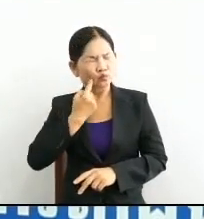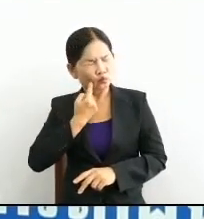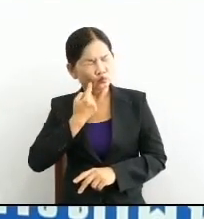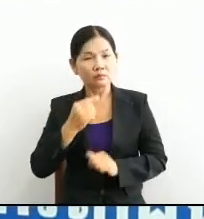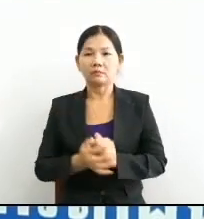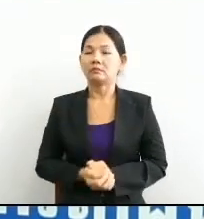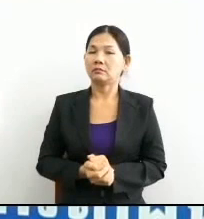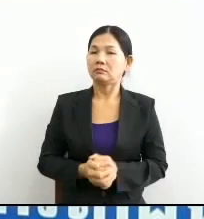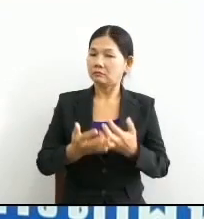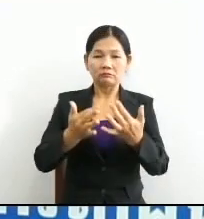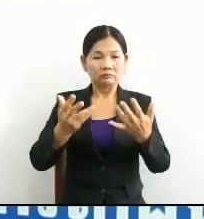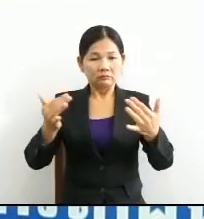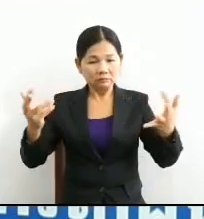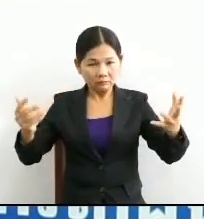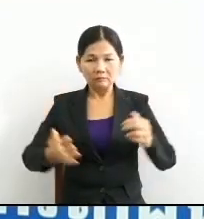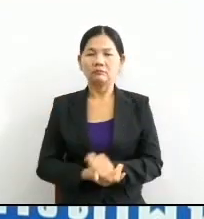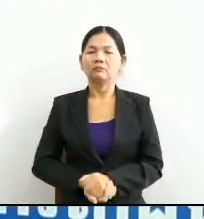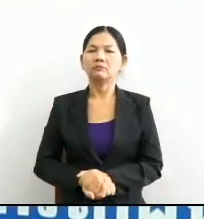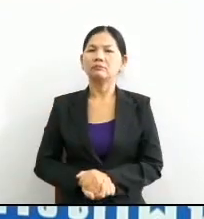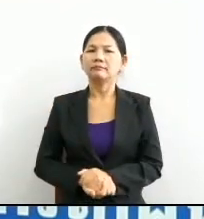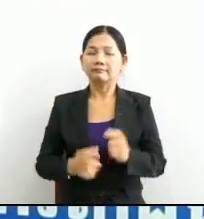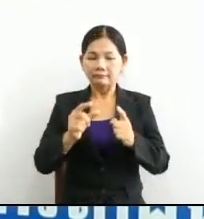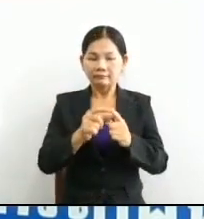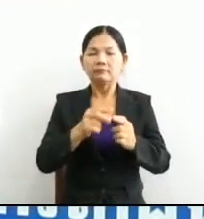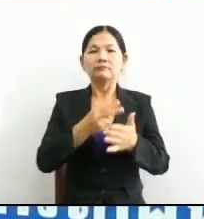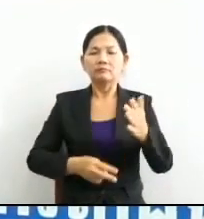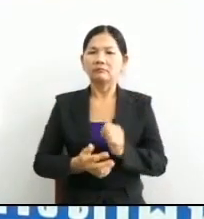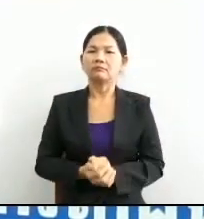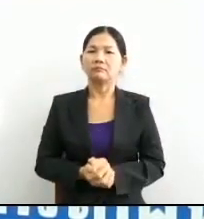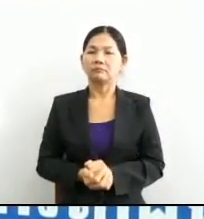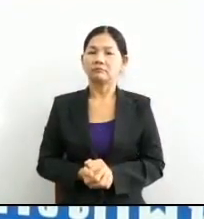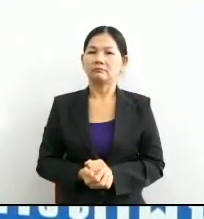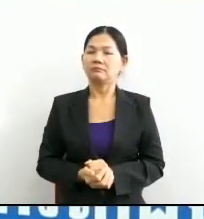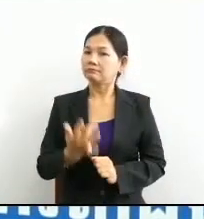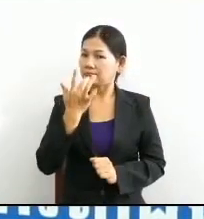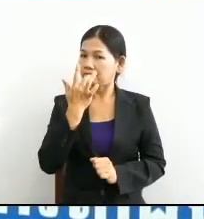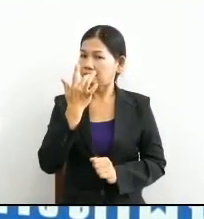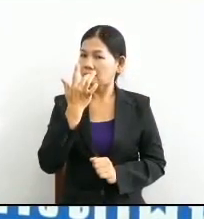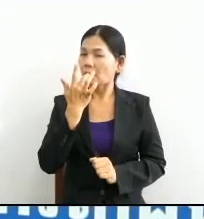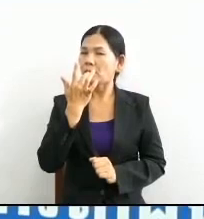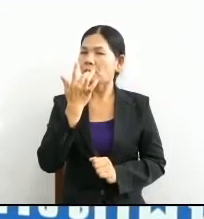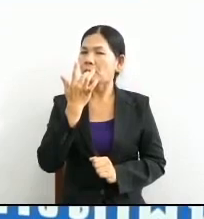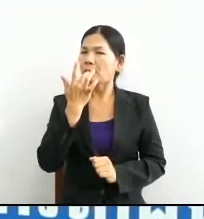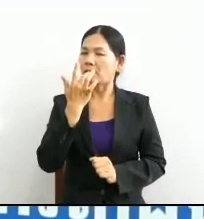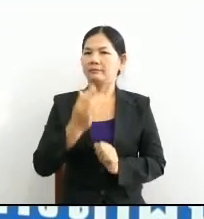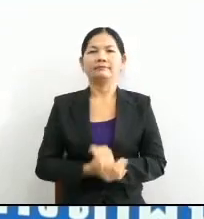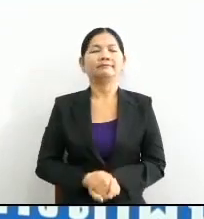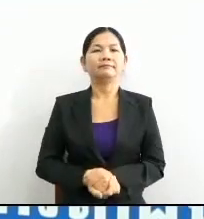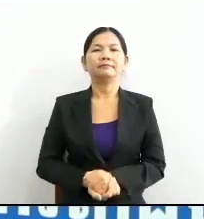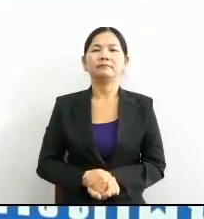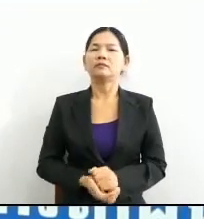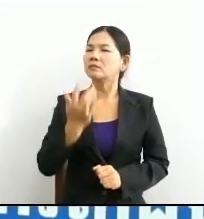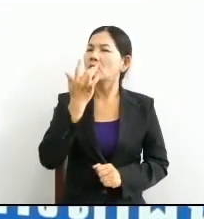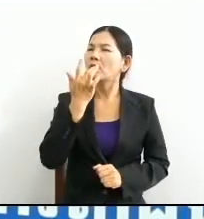mày tiết con tràn nè nó miên tiết rô chịt cứ dạ khay tới thà